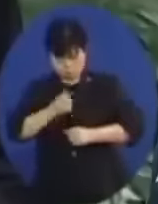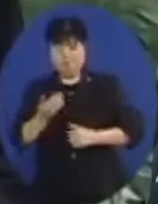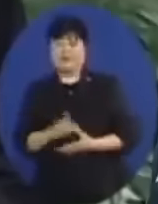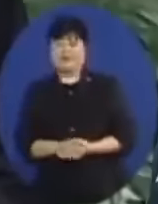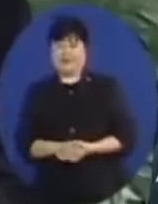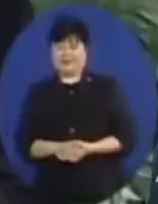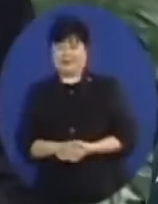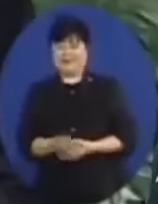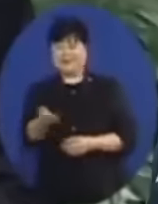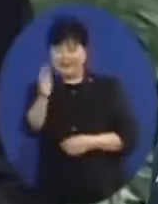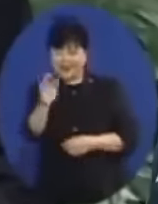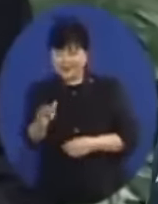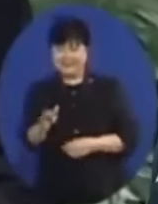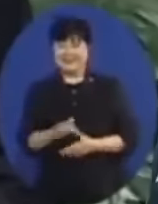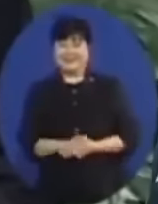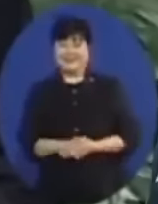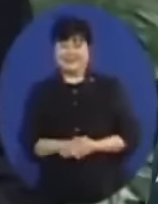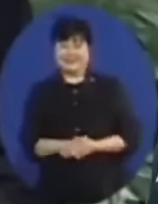그러나